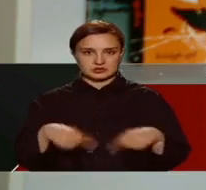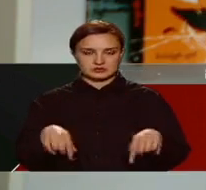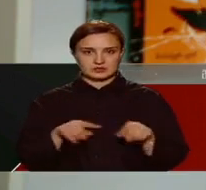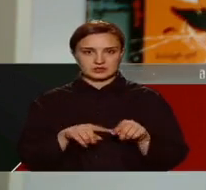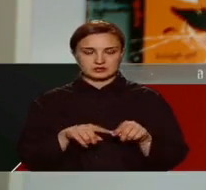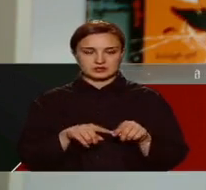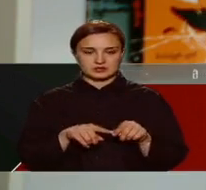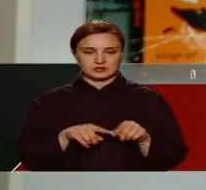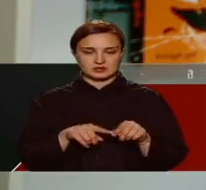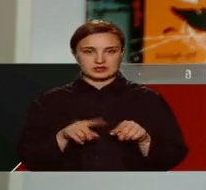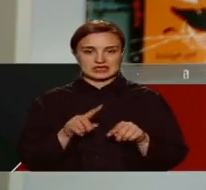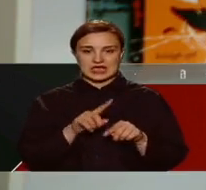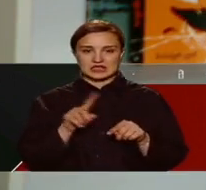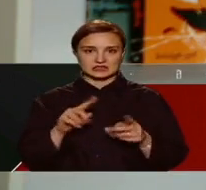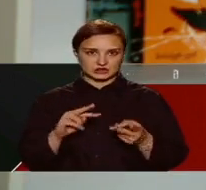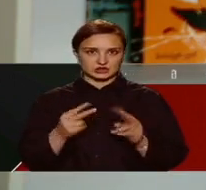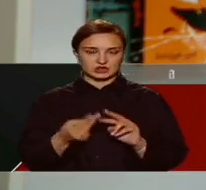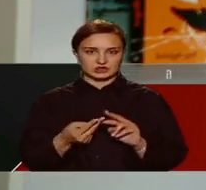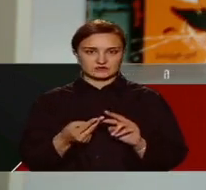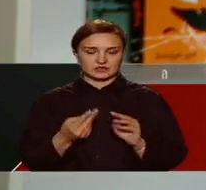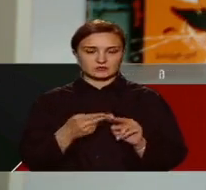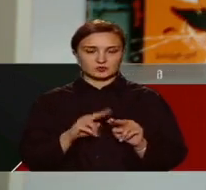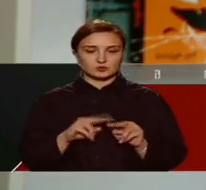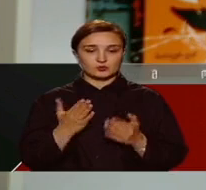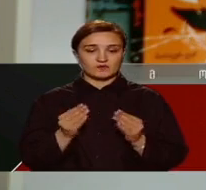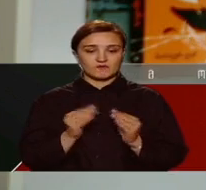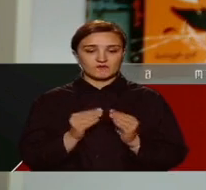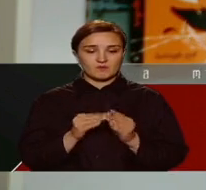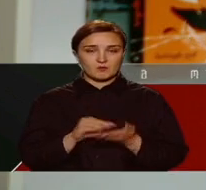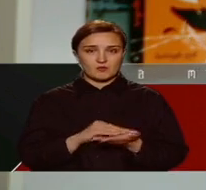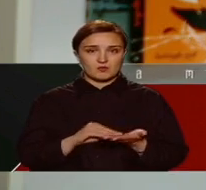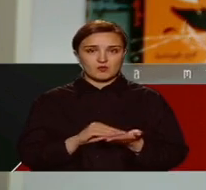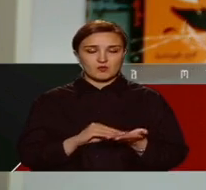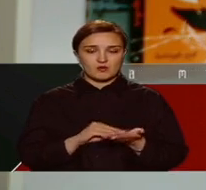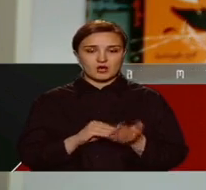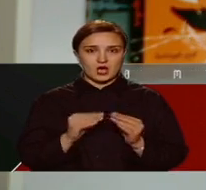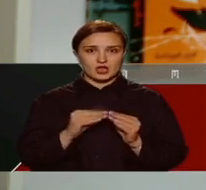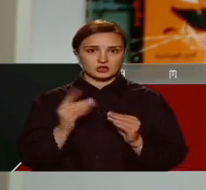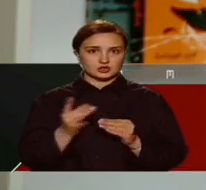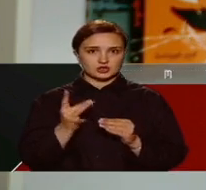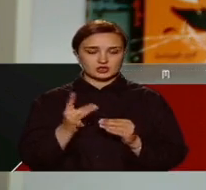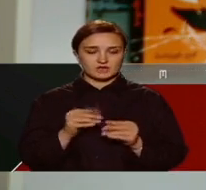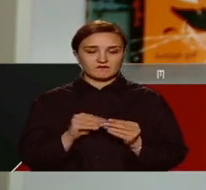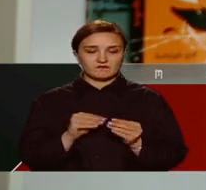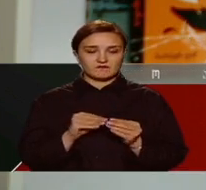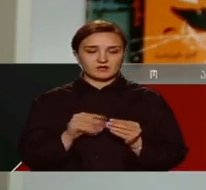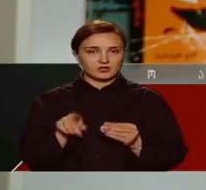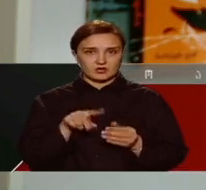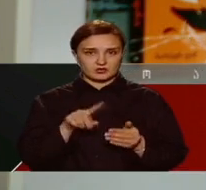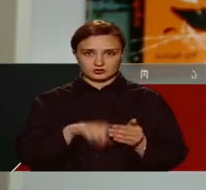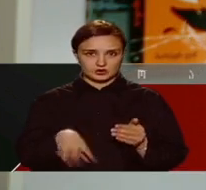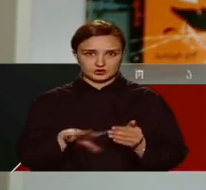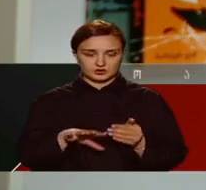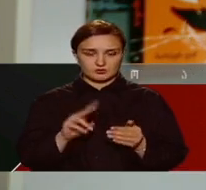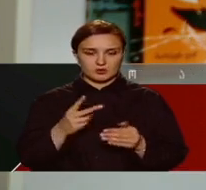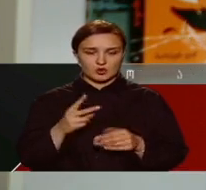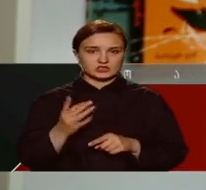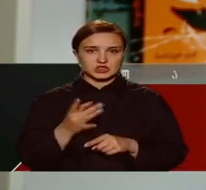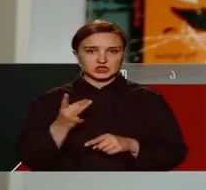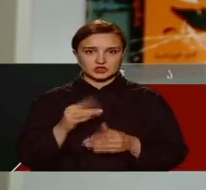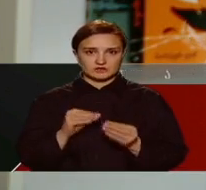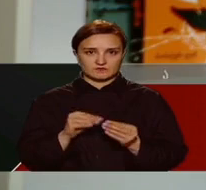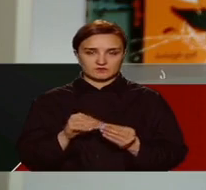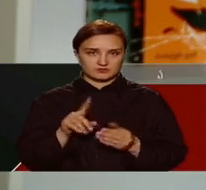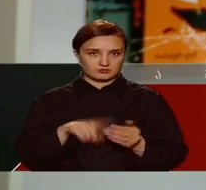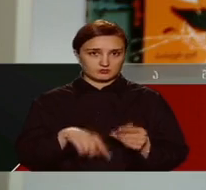var o nur ragatsa şehit sala. İmit ordaro tuğ etti giyiyim me orde basul meyat hecer giyiyim sardak gibi arda giyerebe nan meyot hecer giyiyim sardak